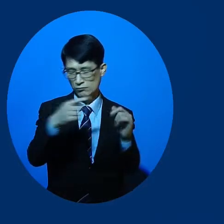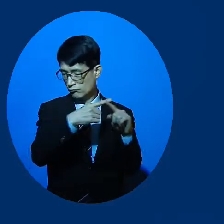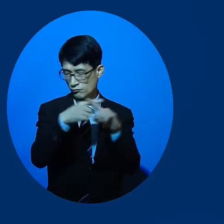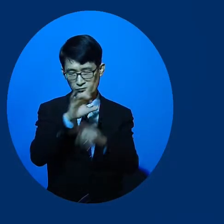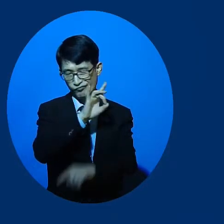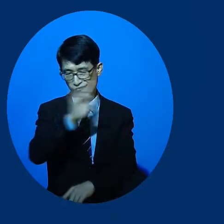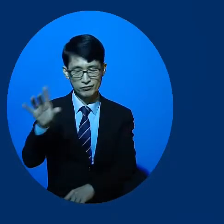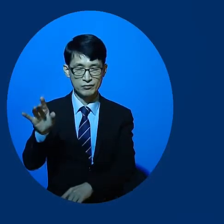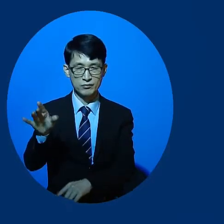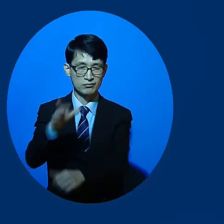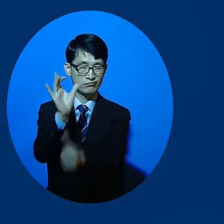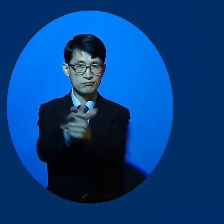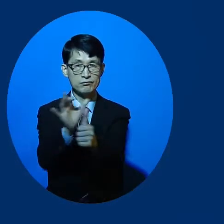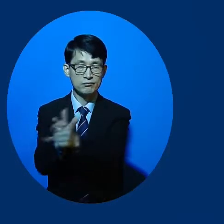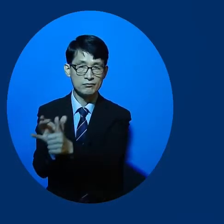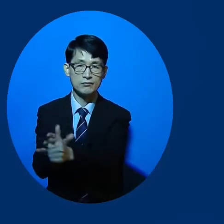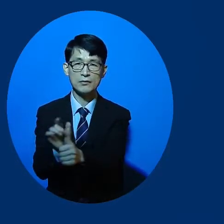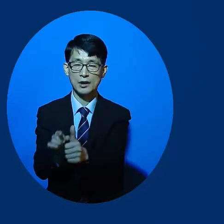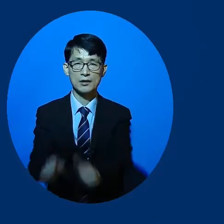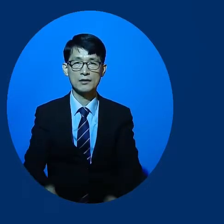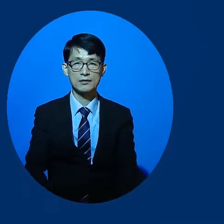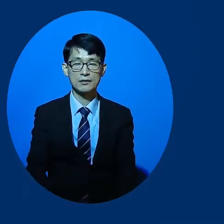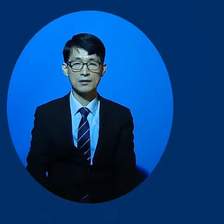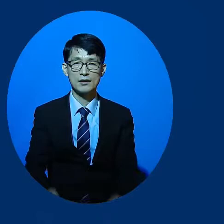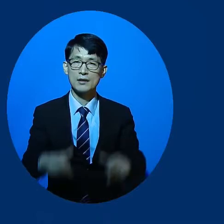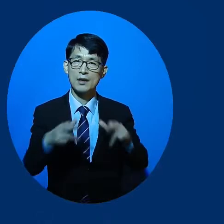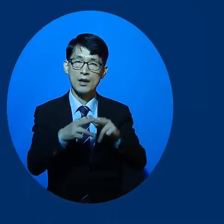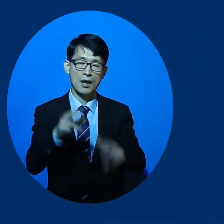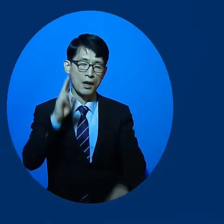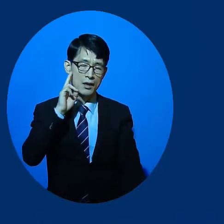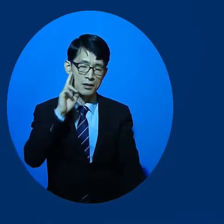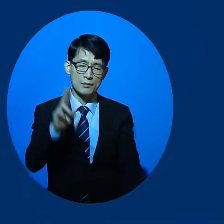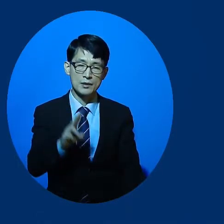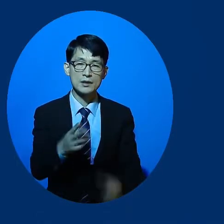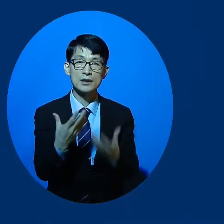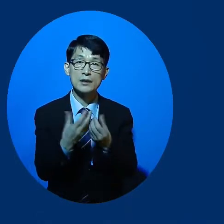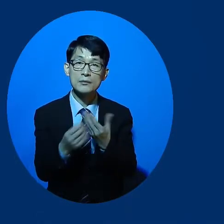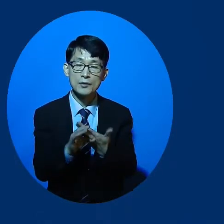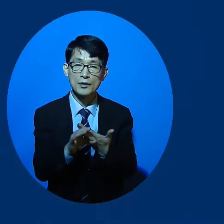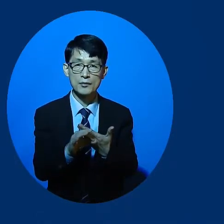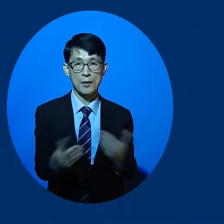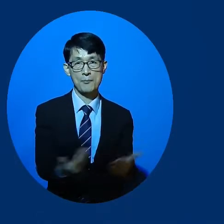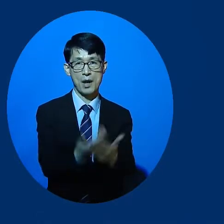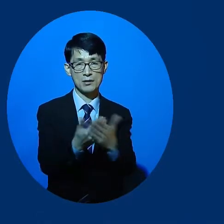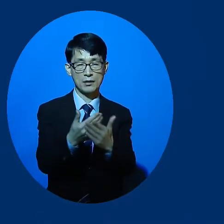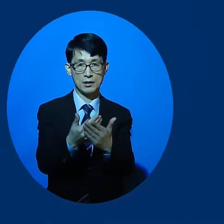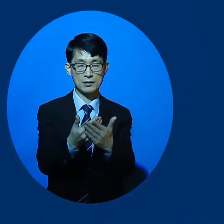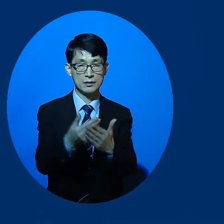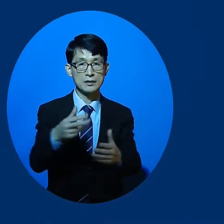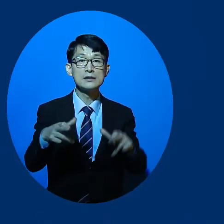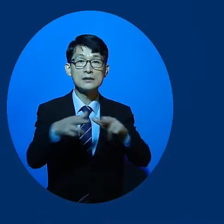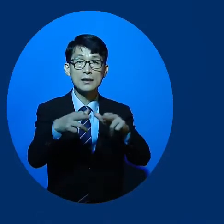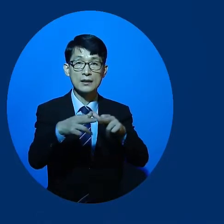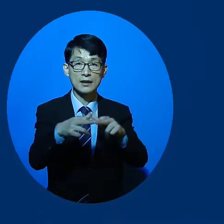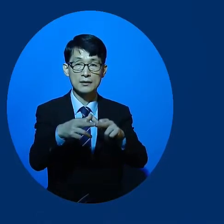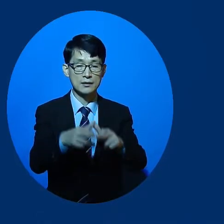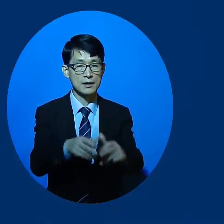되겠습니다. 그래서 중증 발달 장애인 등 대상으로는 우선적으로 2인